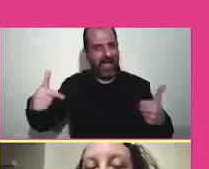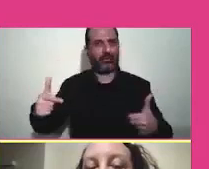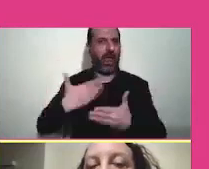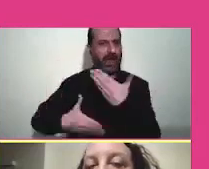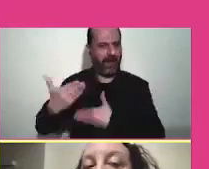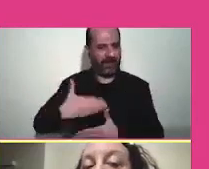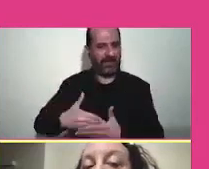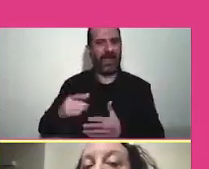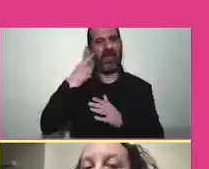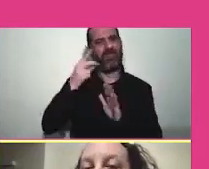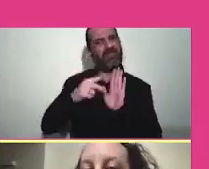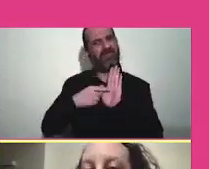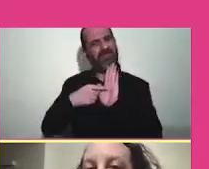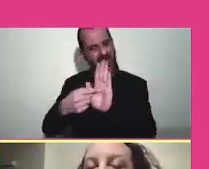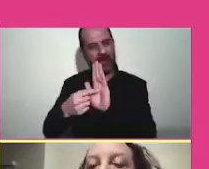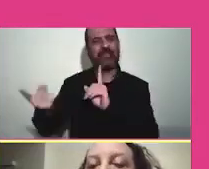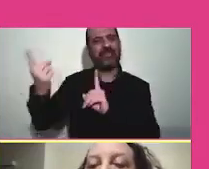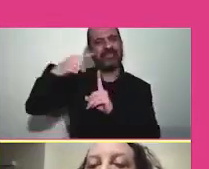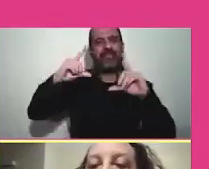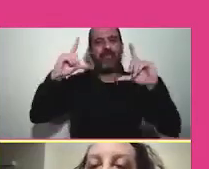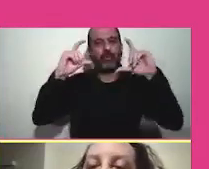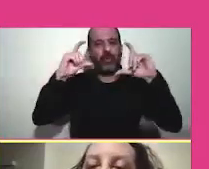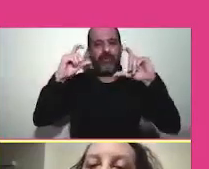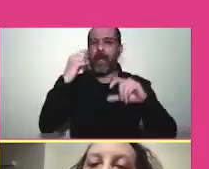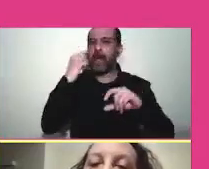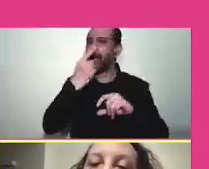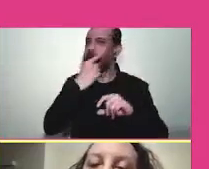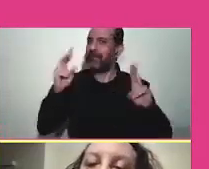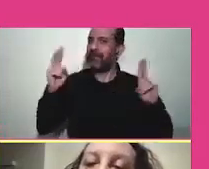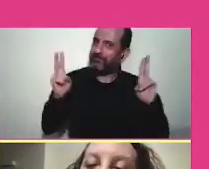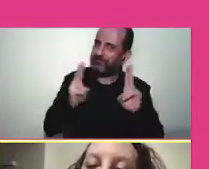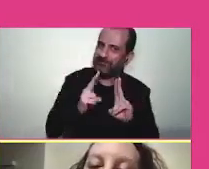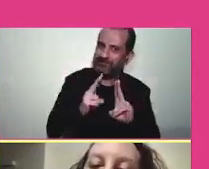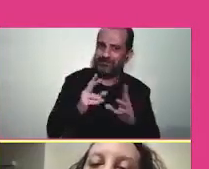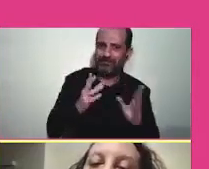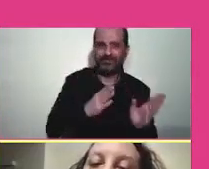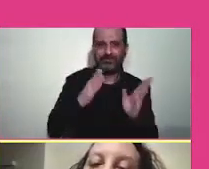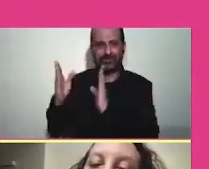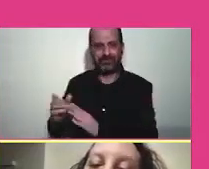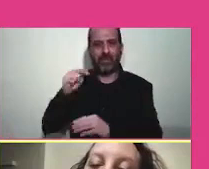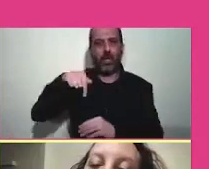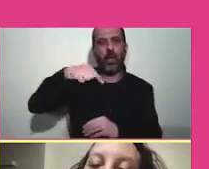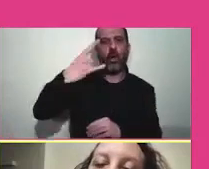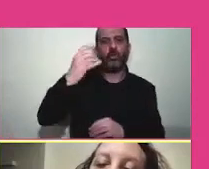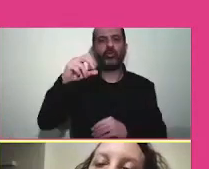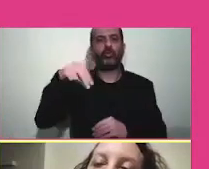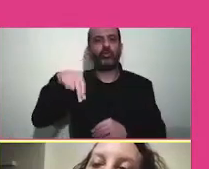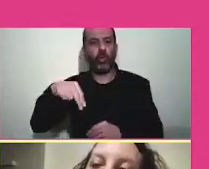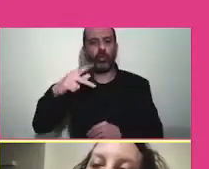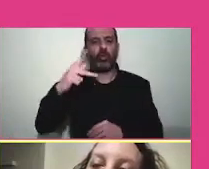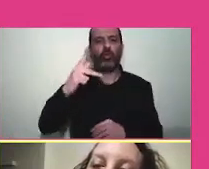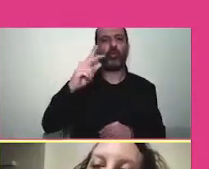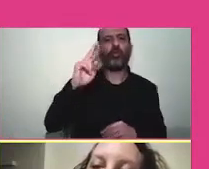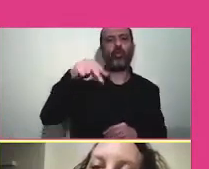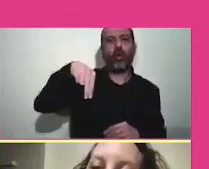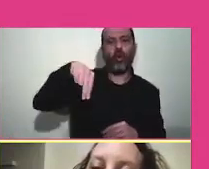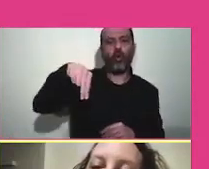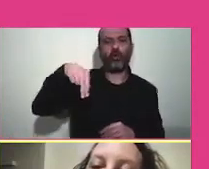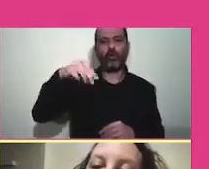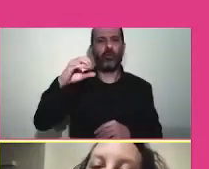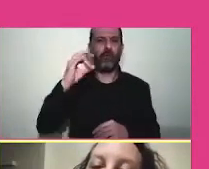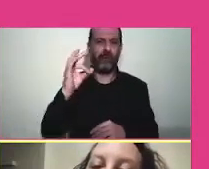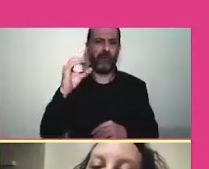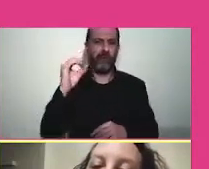φωτογραφίας έχοντας μειωμένη όραση. Και δεξιά έχουμε τον Τζον Κόρπουρ, που έχασε σταδιακά την ακοή